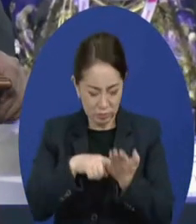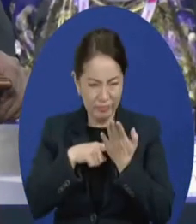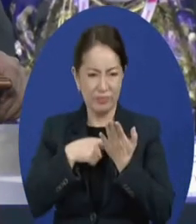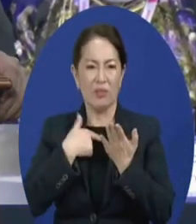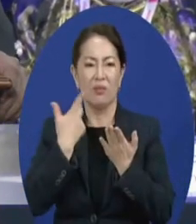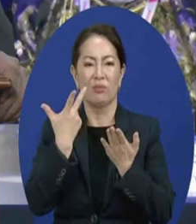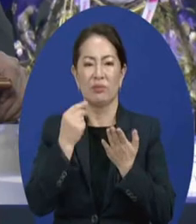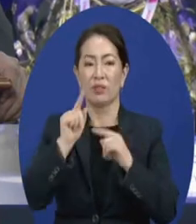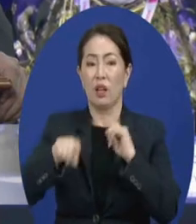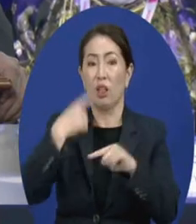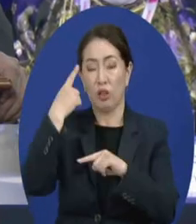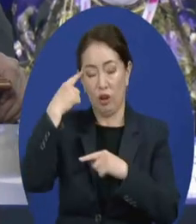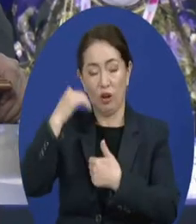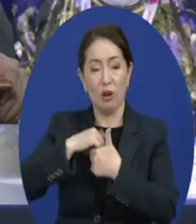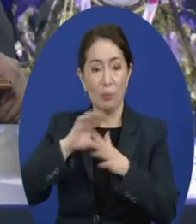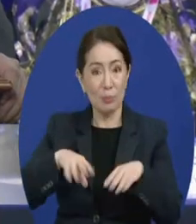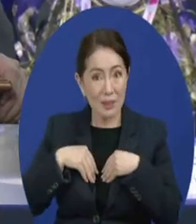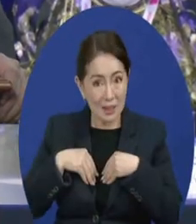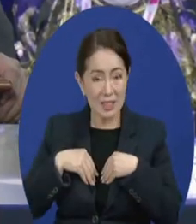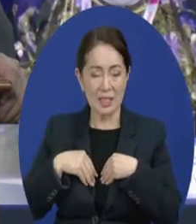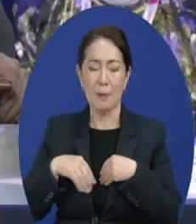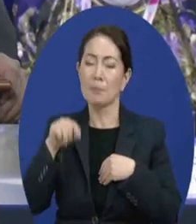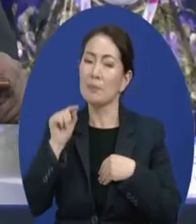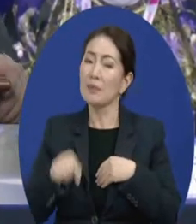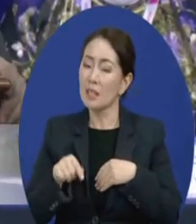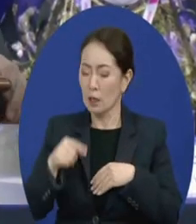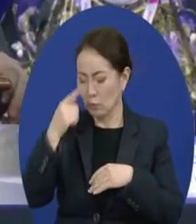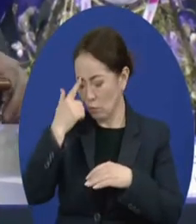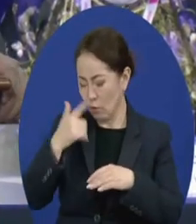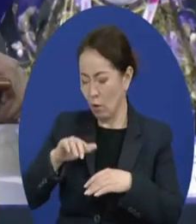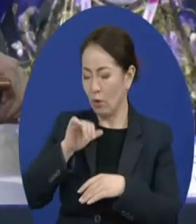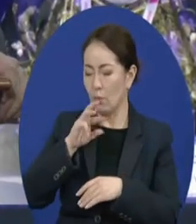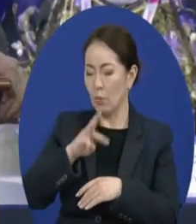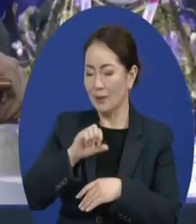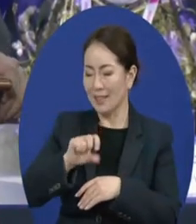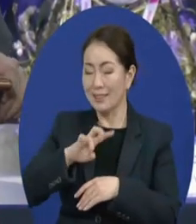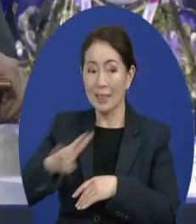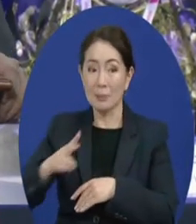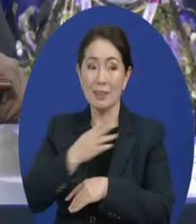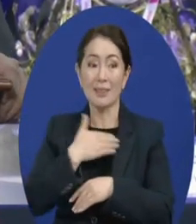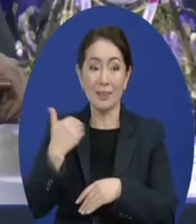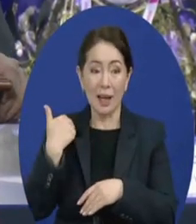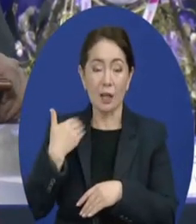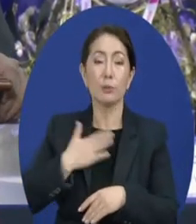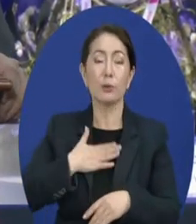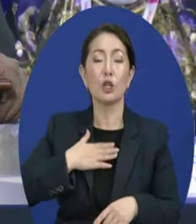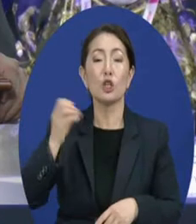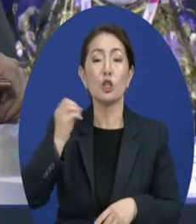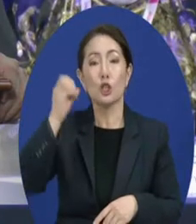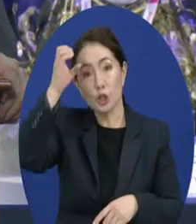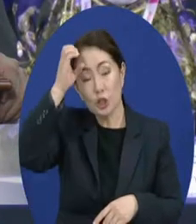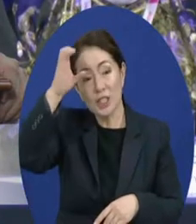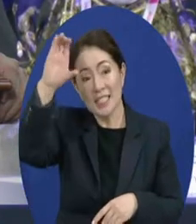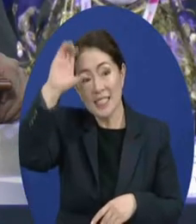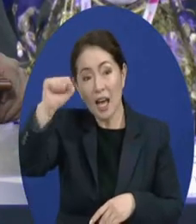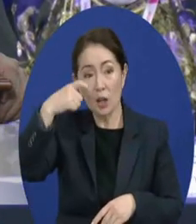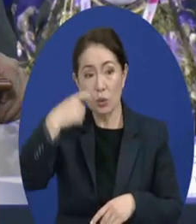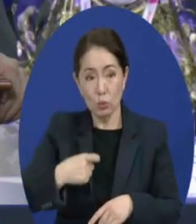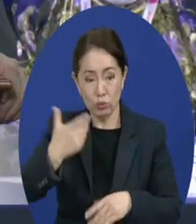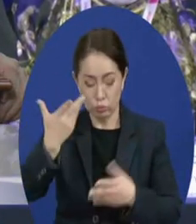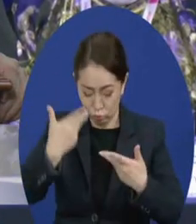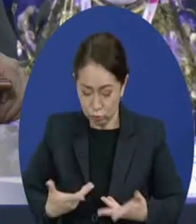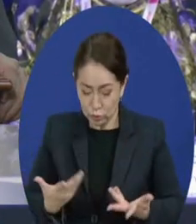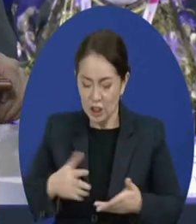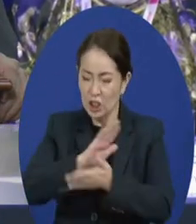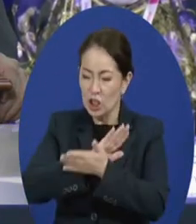үед бүрч илүү мэдэрч байна. Ийм ч учраас Монгол Ардын намын дарга Монгол улсын ерөнхий сайдын хувьд шин